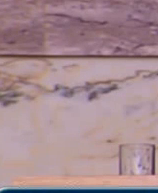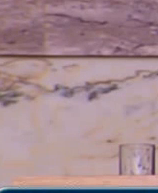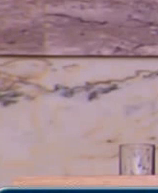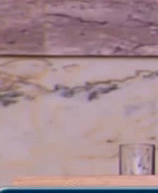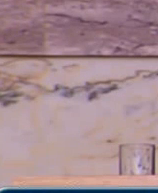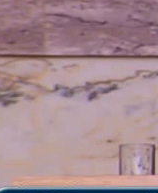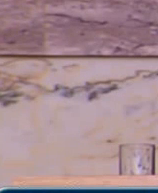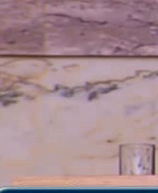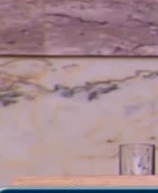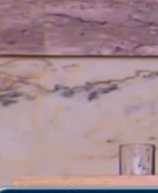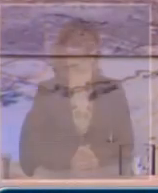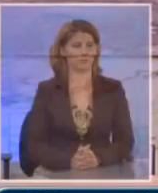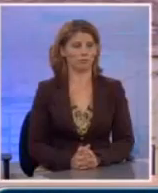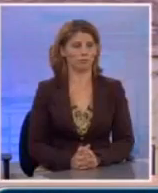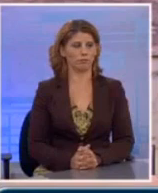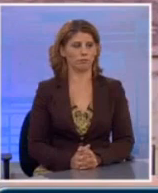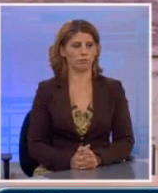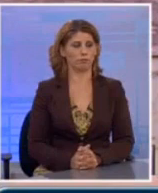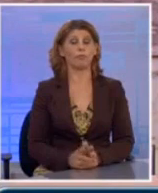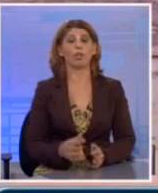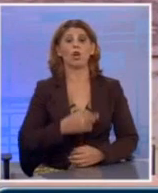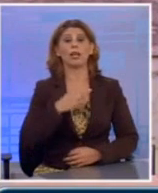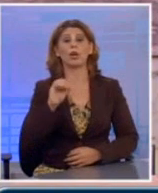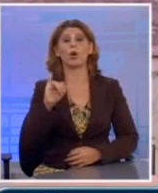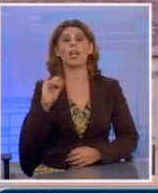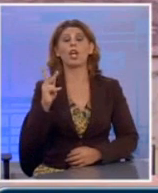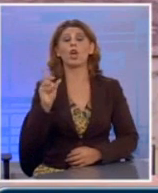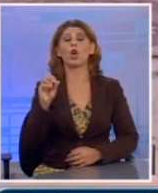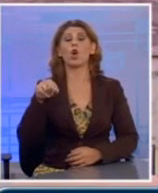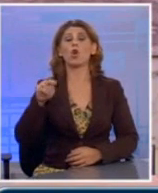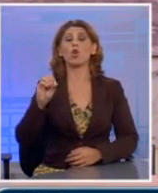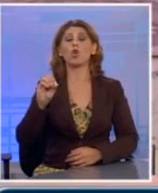Είπα τον κύριο Κονόμου πρώτα, εντάξει. Κύριε Κονόμου, εσείς δεν υπάρχει θέμα.